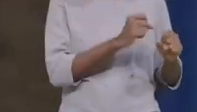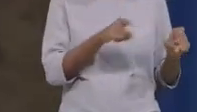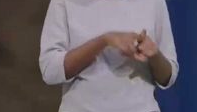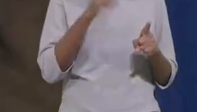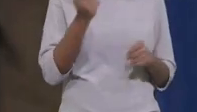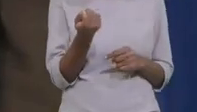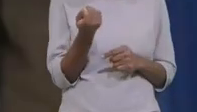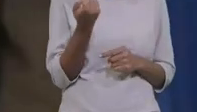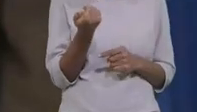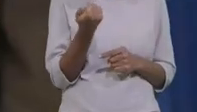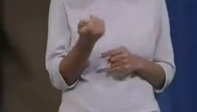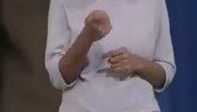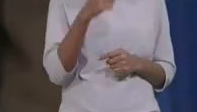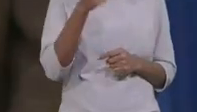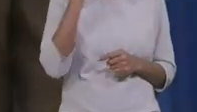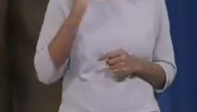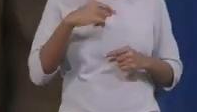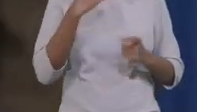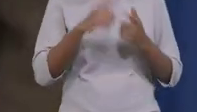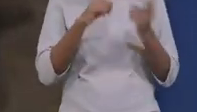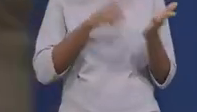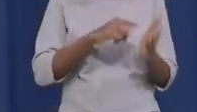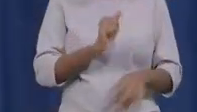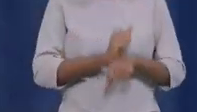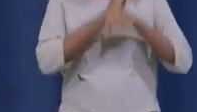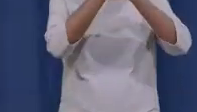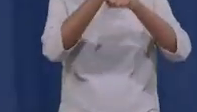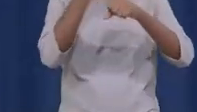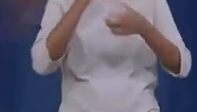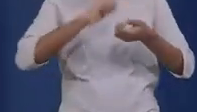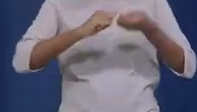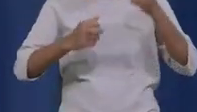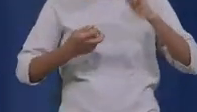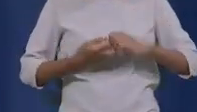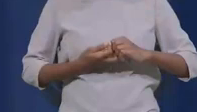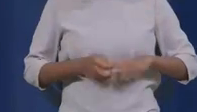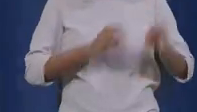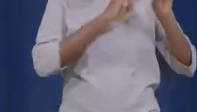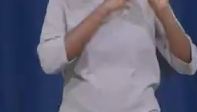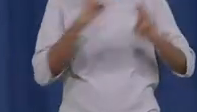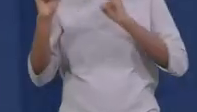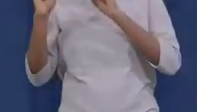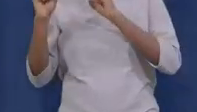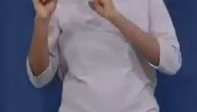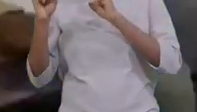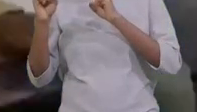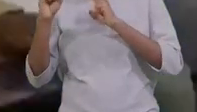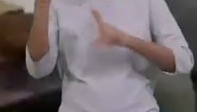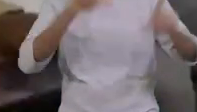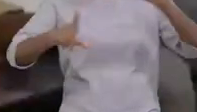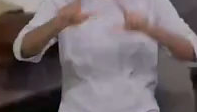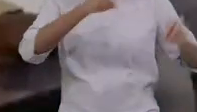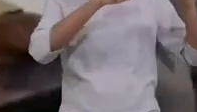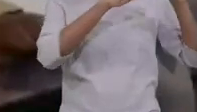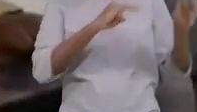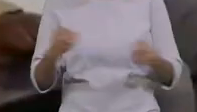Si vous avez la foi, vous direz à cette montagne, déplace-toi. Et tout le